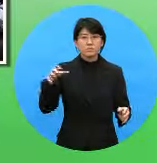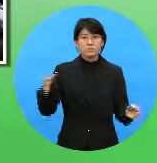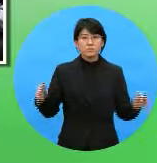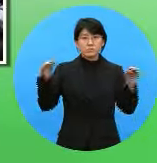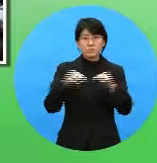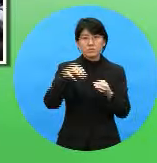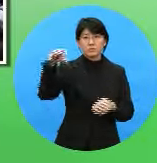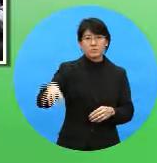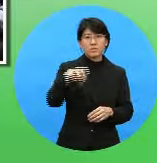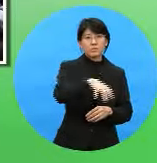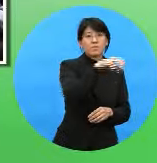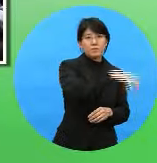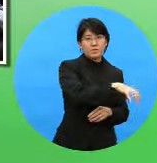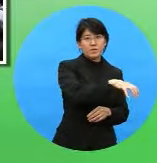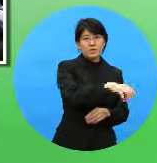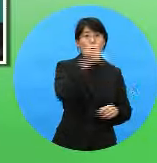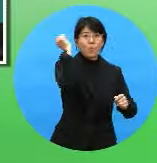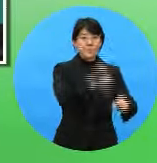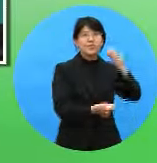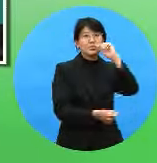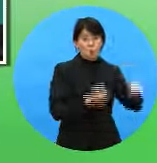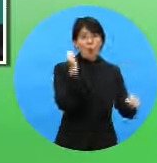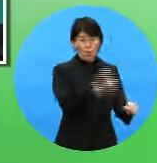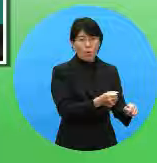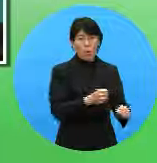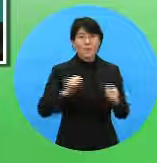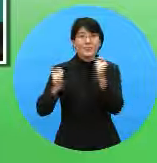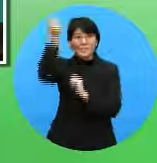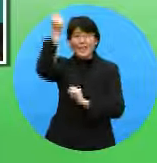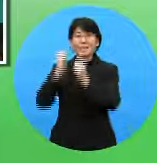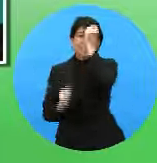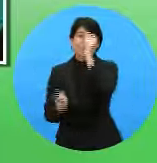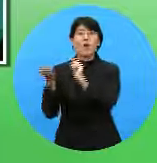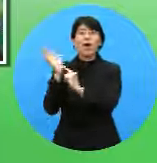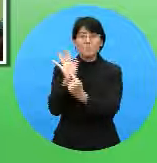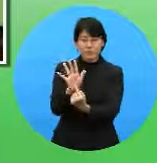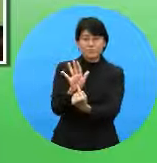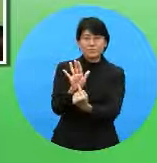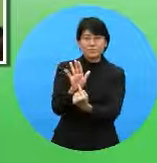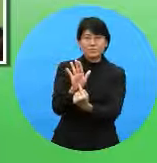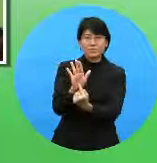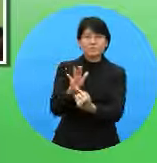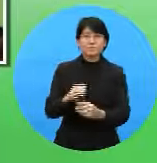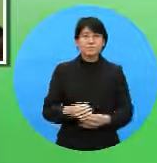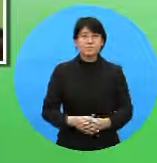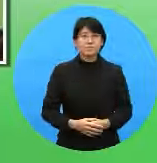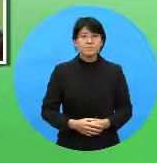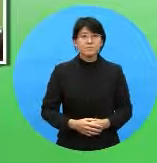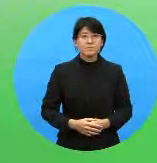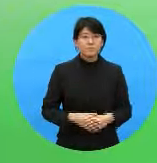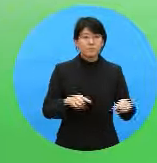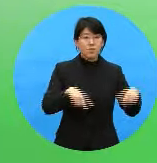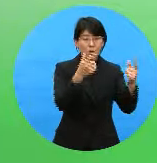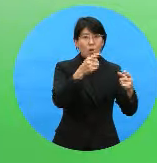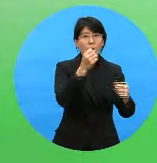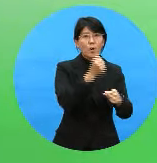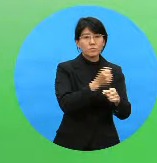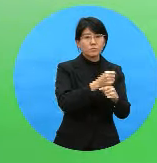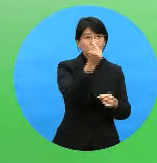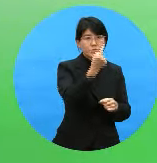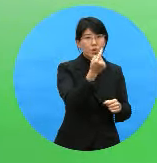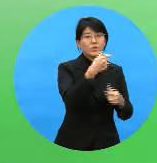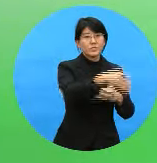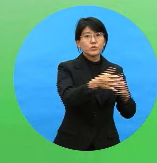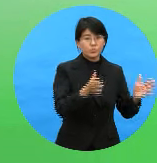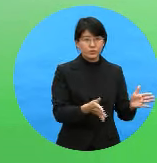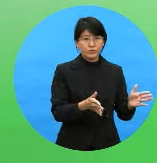3カ所に設置したステージでは和太鼓やダンスなどが披露されます。木工